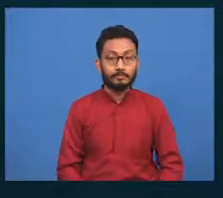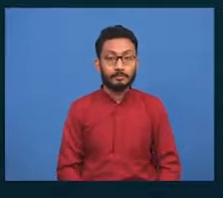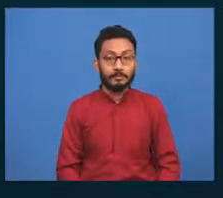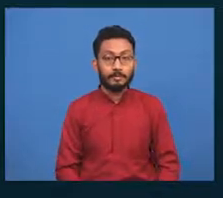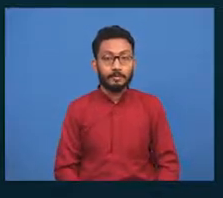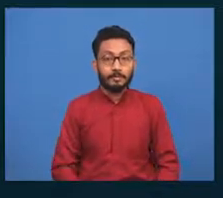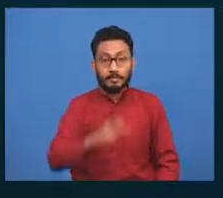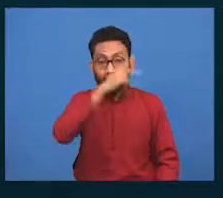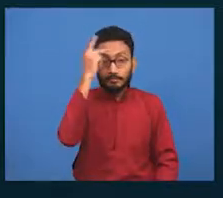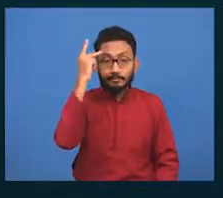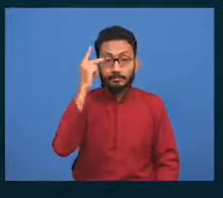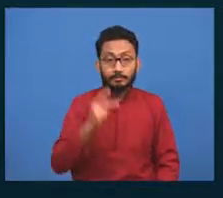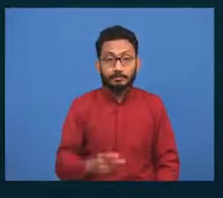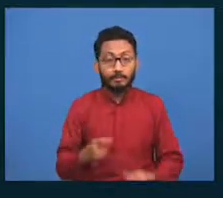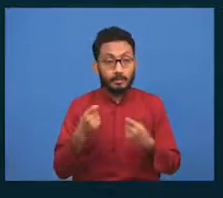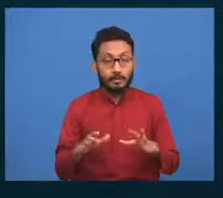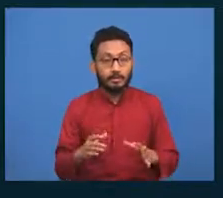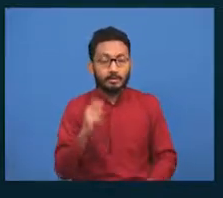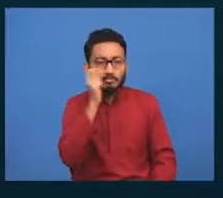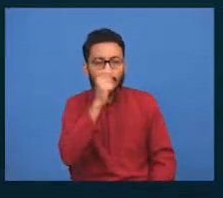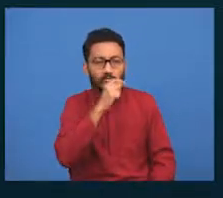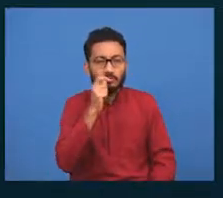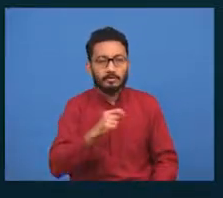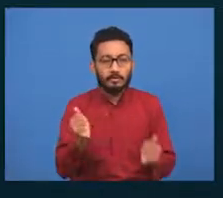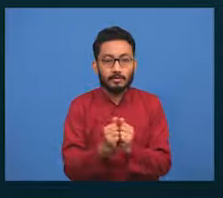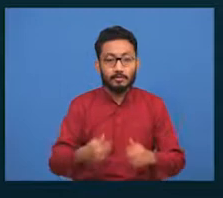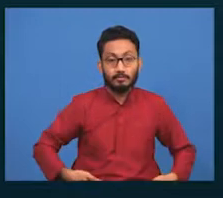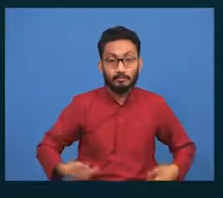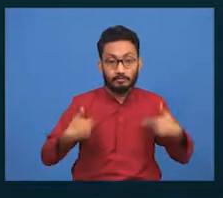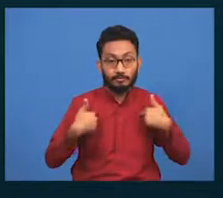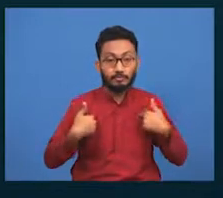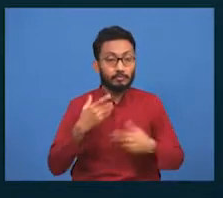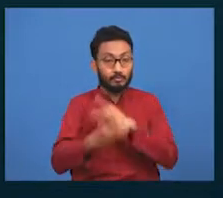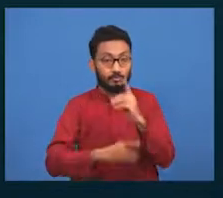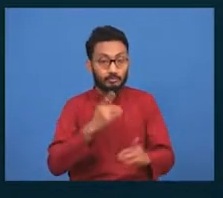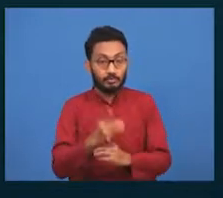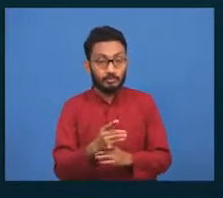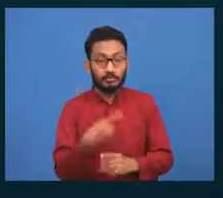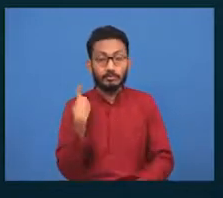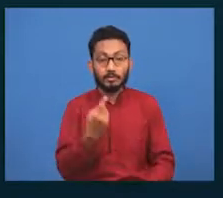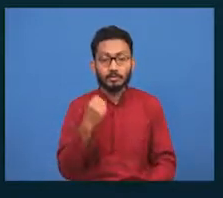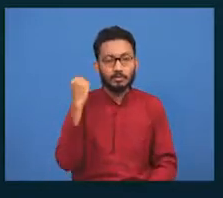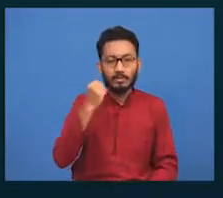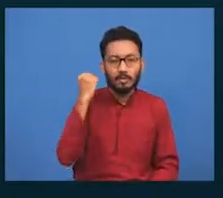kerana mereka telah ditipu oleh kehidupan dunia. Kita hendaklah sentiasa mengingatkan mereka